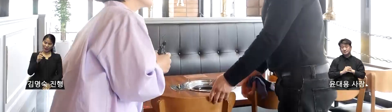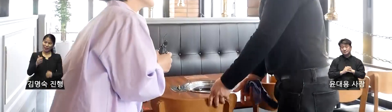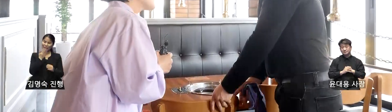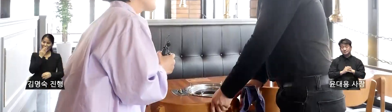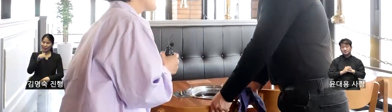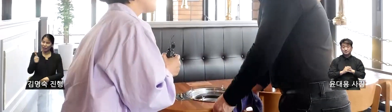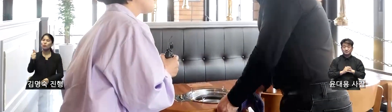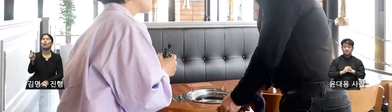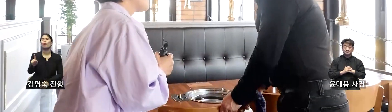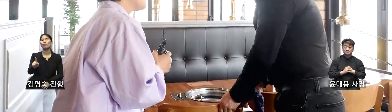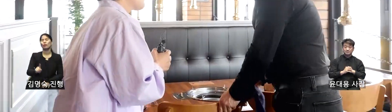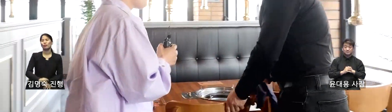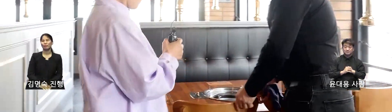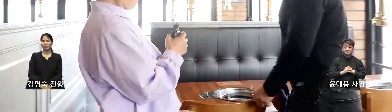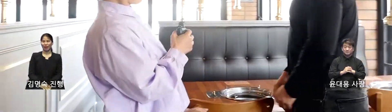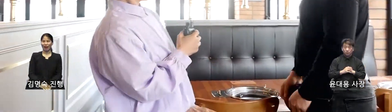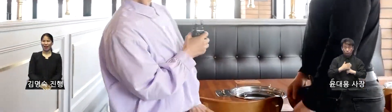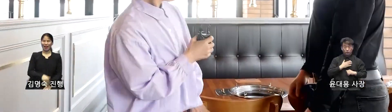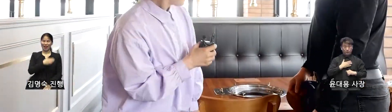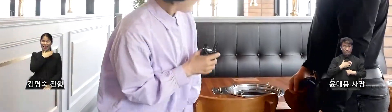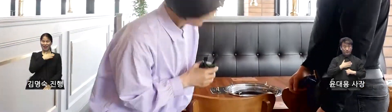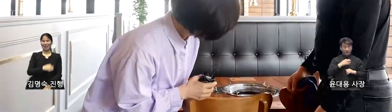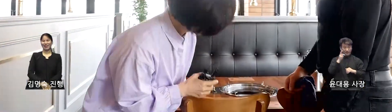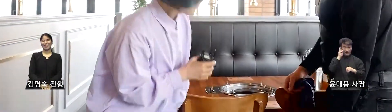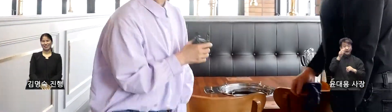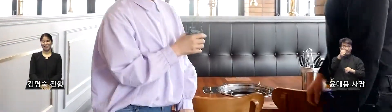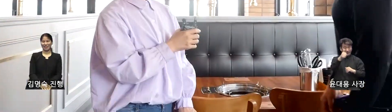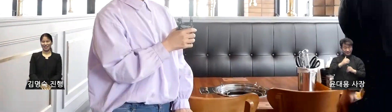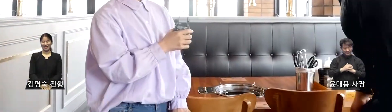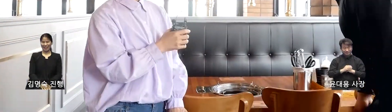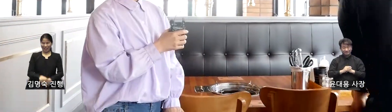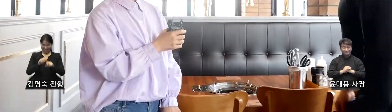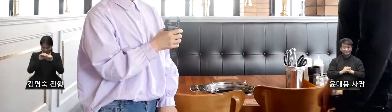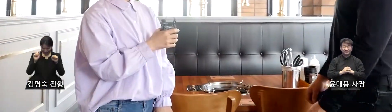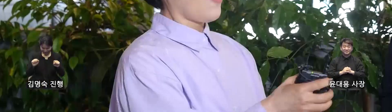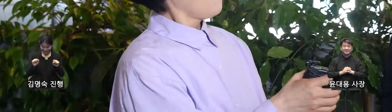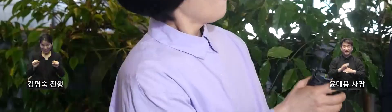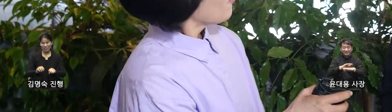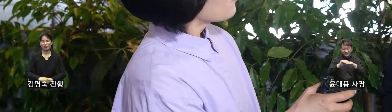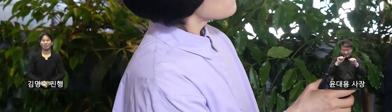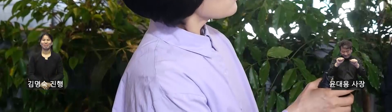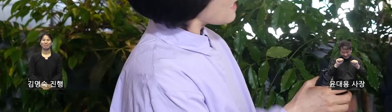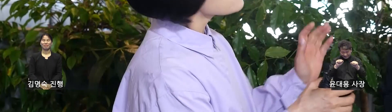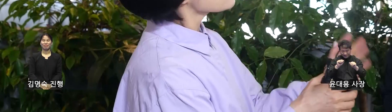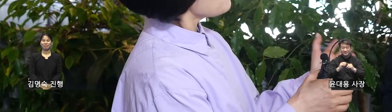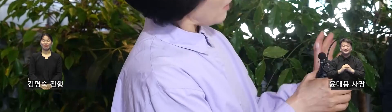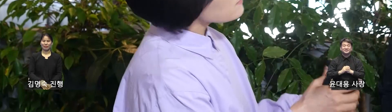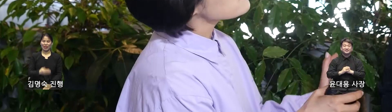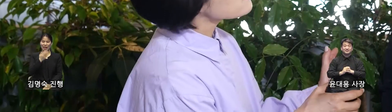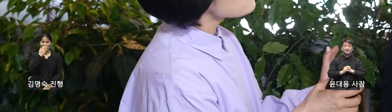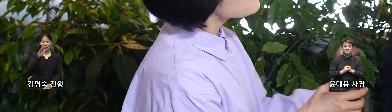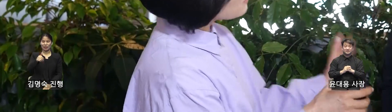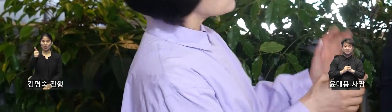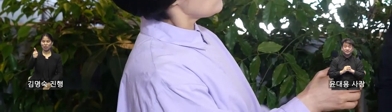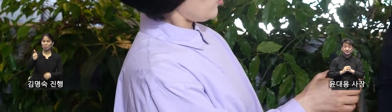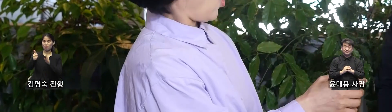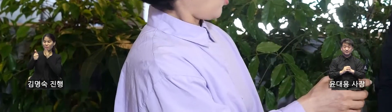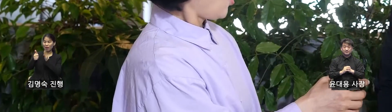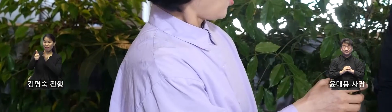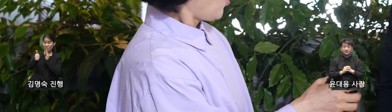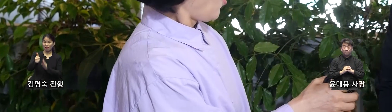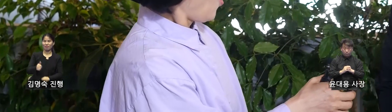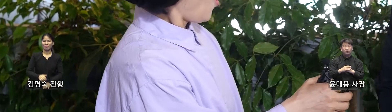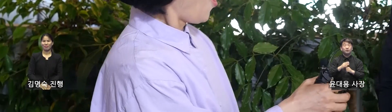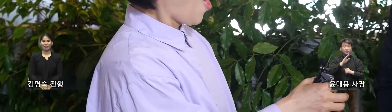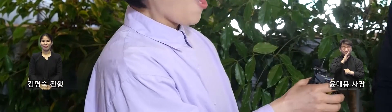사장님 어디 계세요? 어? 제가 사장님입니다. 아, 그러세요? 네, 안녕하세요. 네, 안녕하세요. 사장님 맞으시는 거죠?